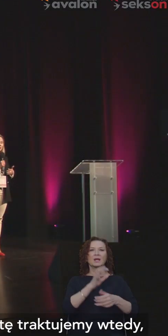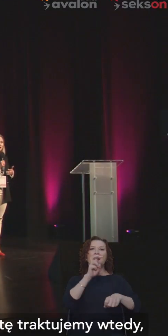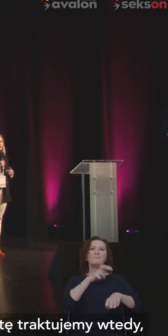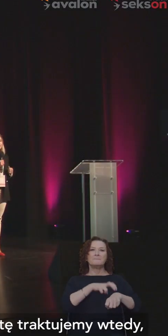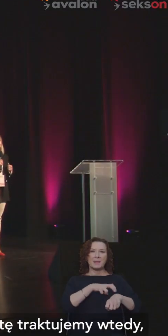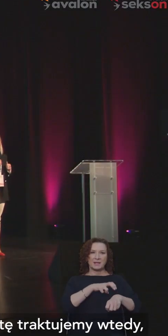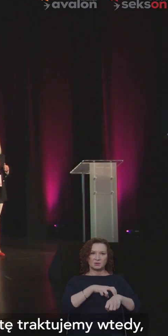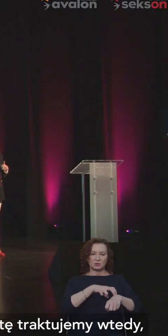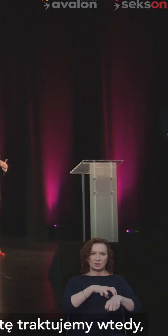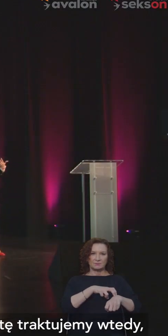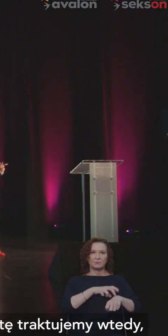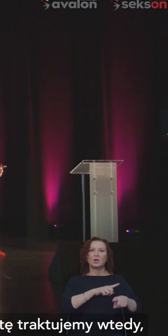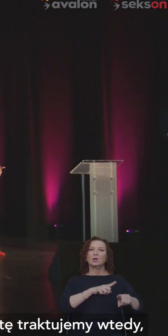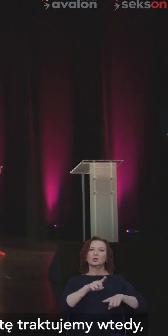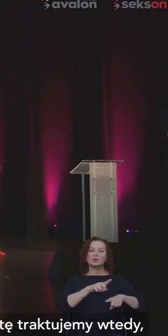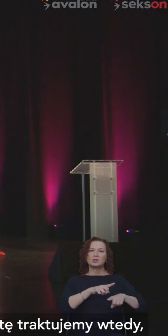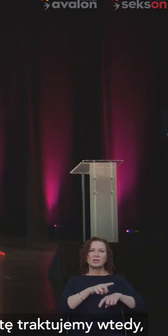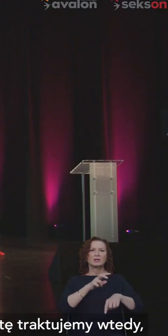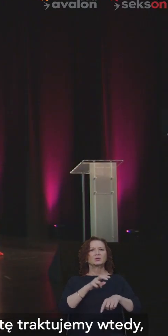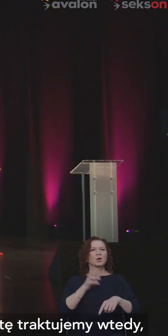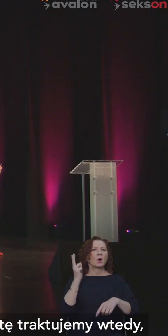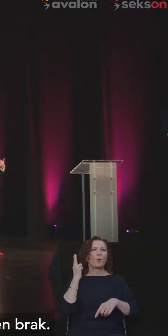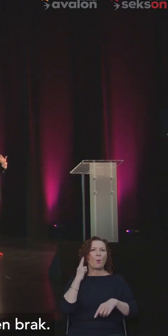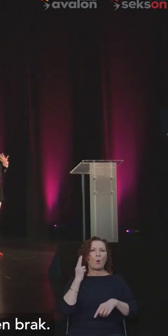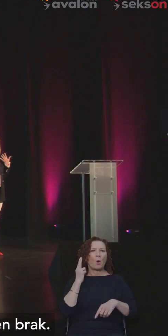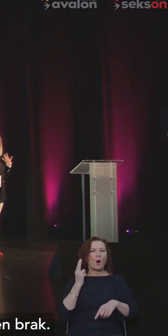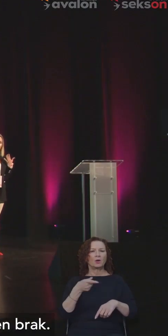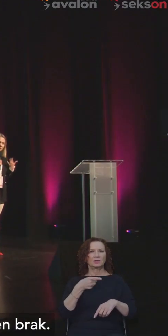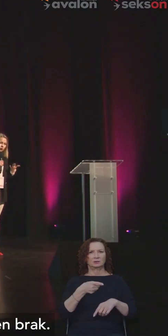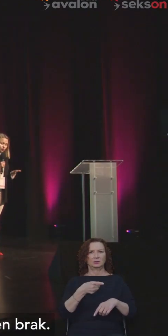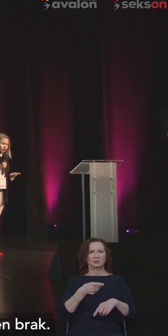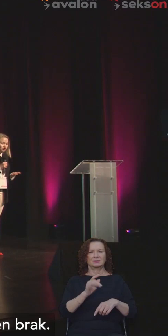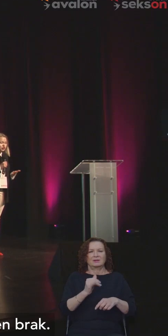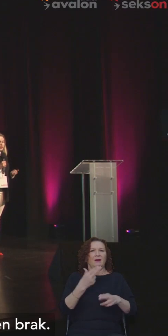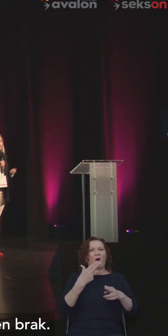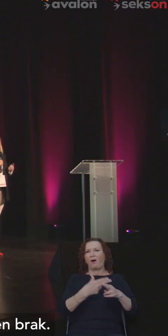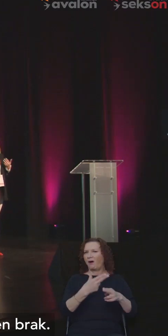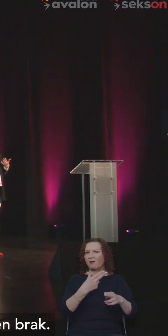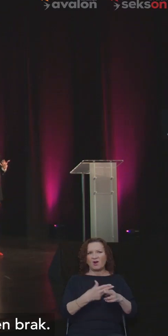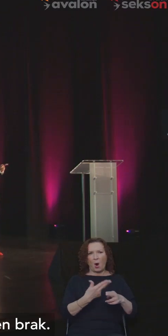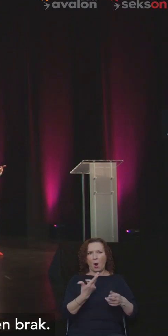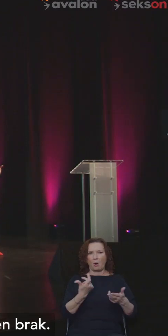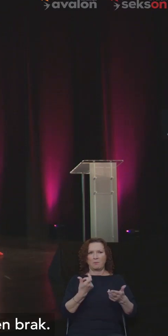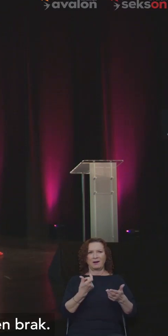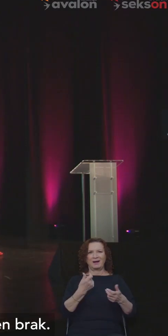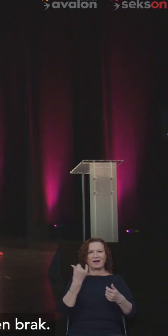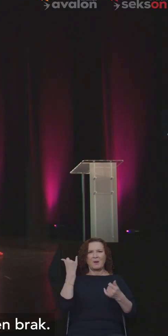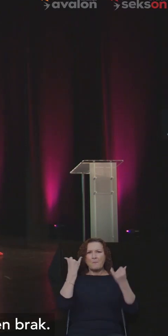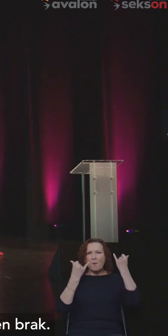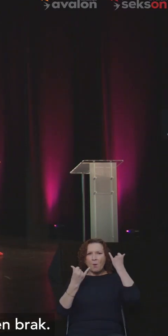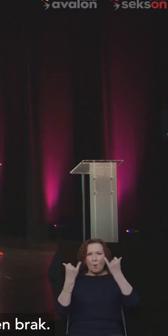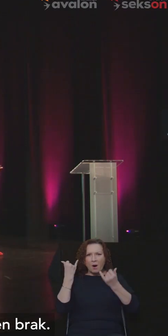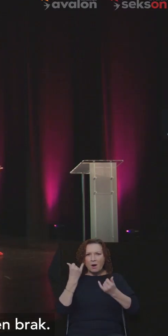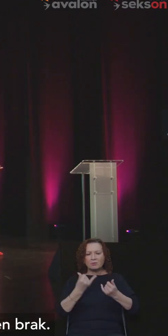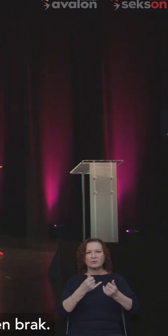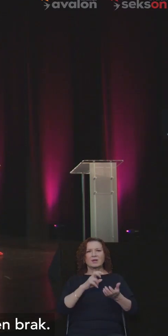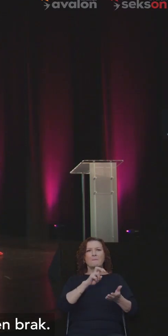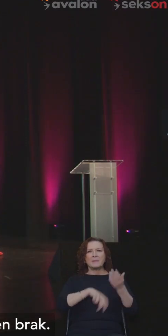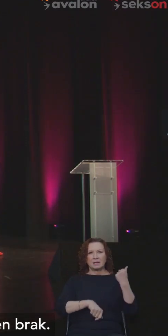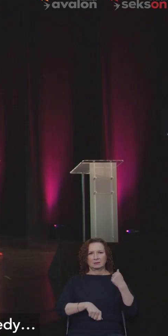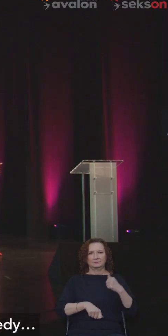medyczna. Czyli głuchotę traktujemy wtedy jako zjawisko patologiczne, jako defekt, jako pewien